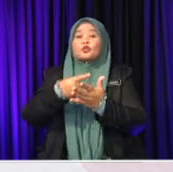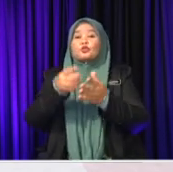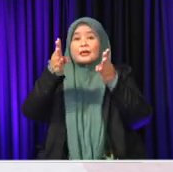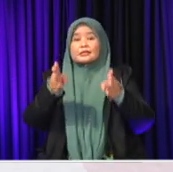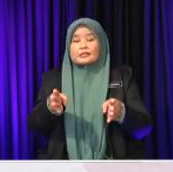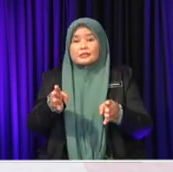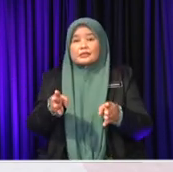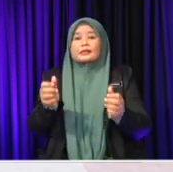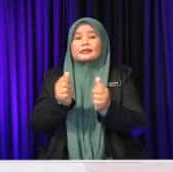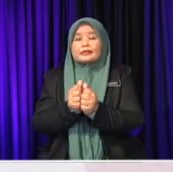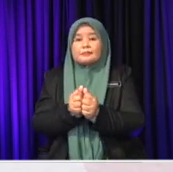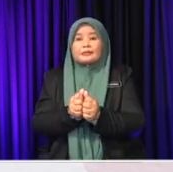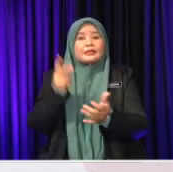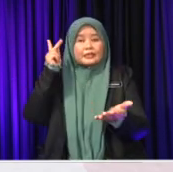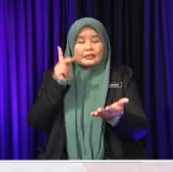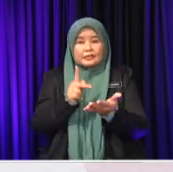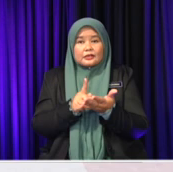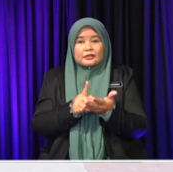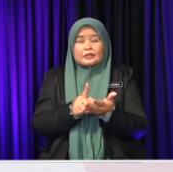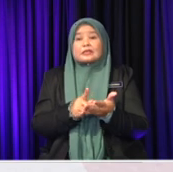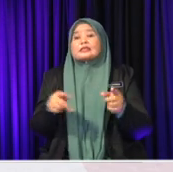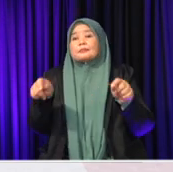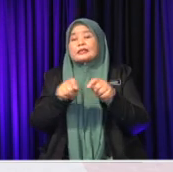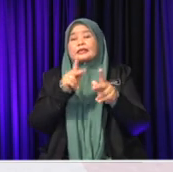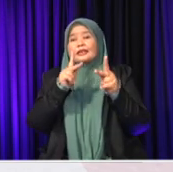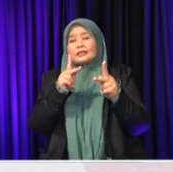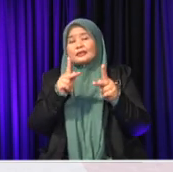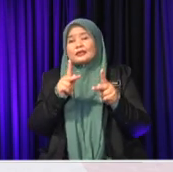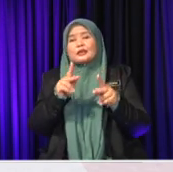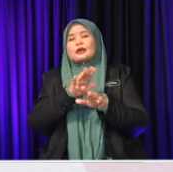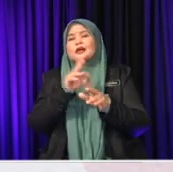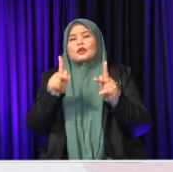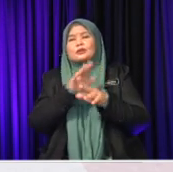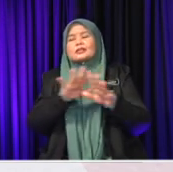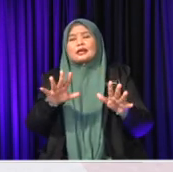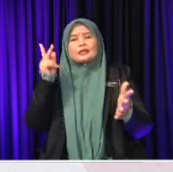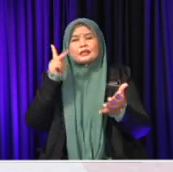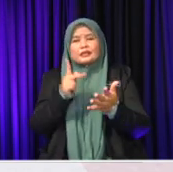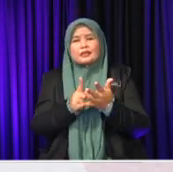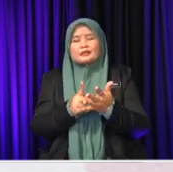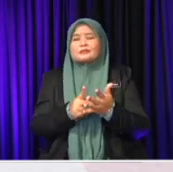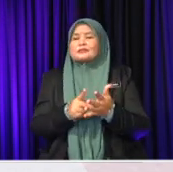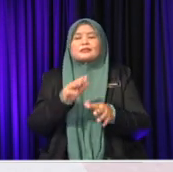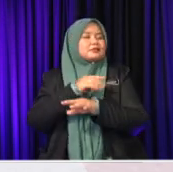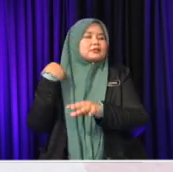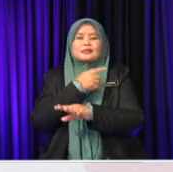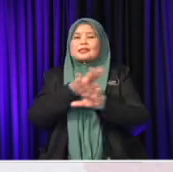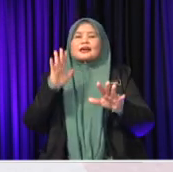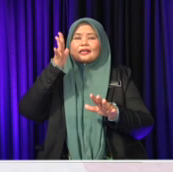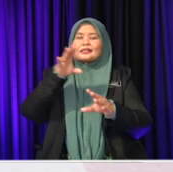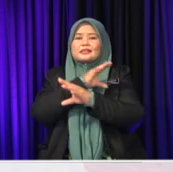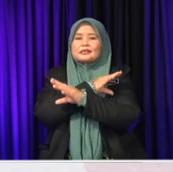dengan mengenali Mbak gateh pepatah kalau tak kenal maka tak cinta dengan ini jadi lagi